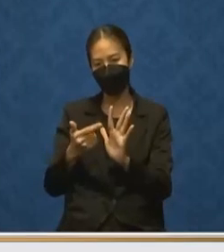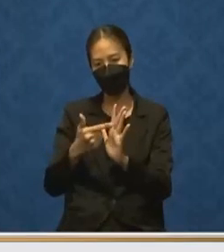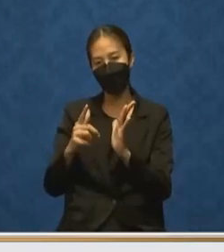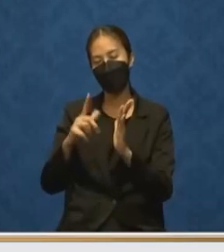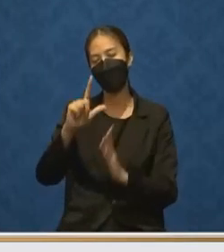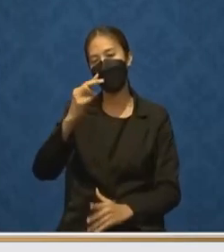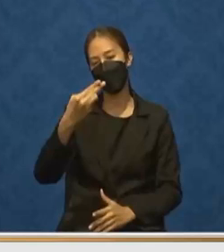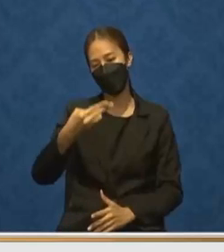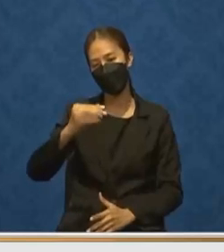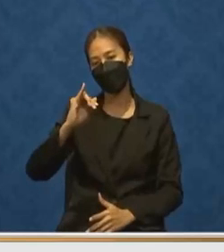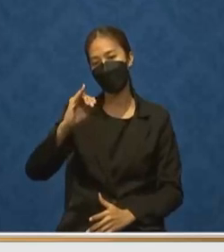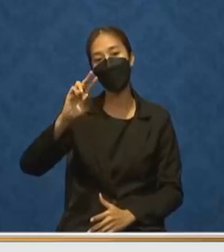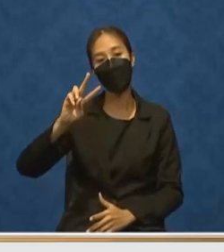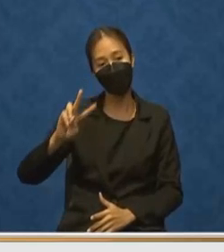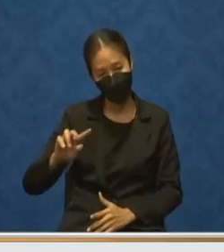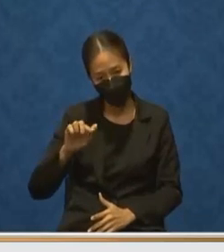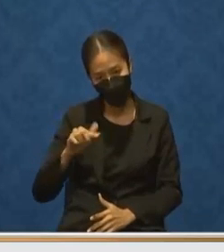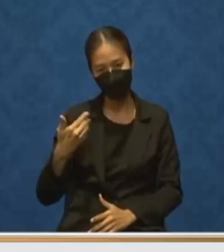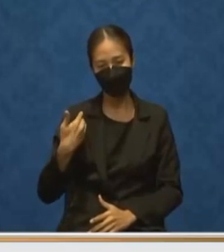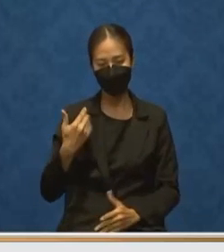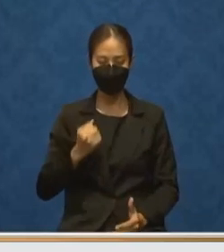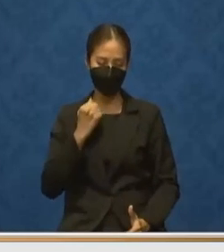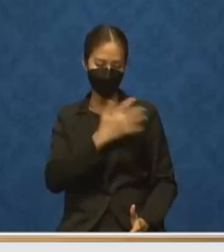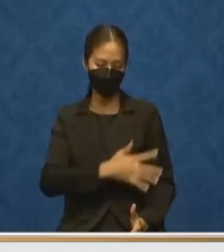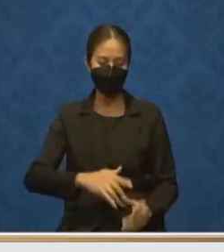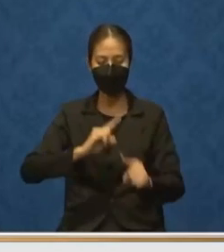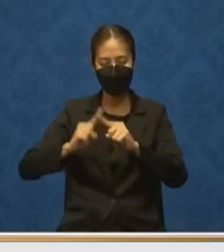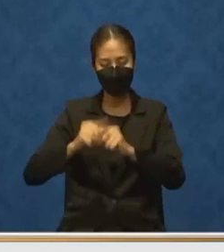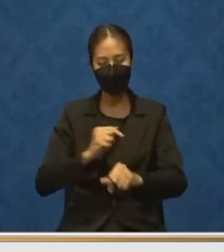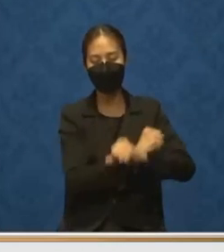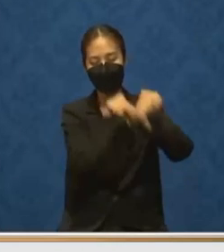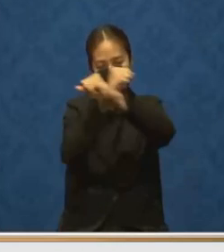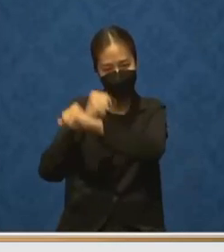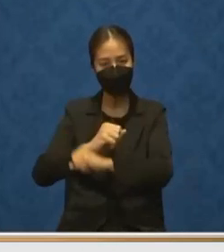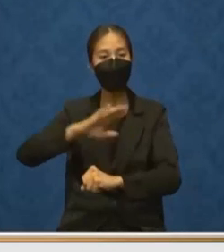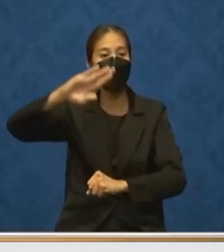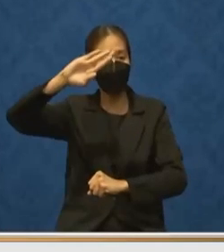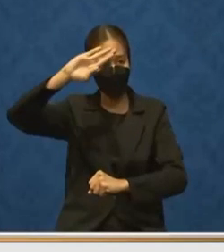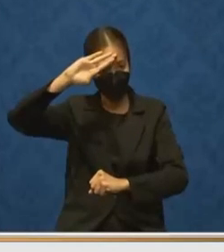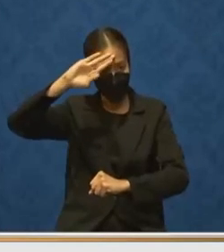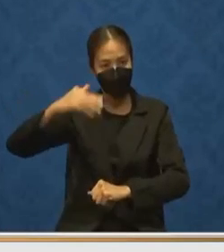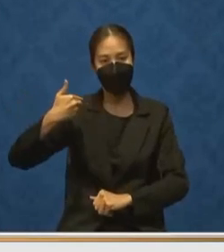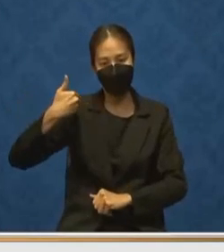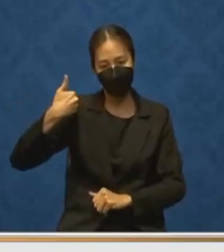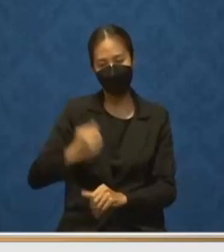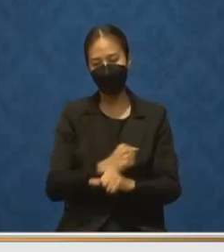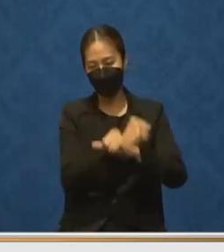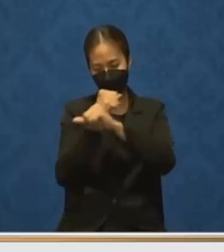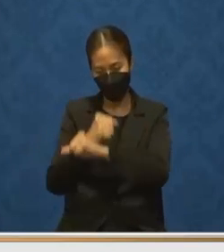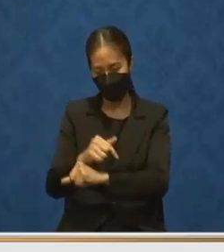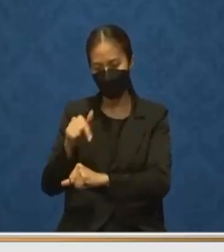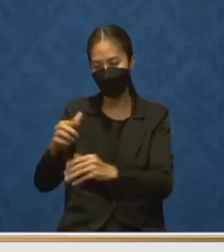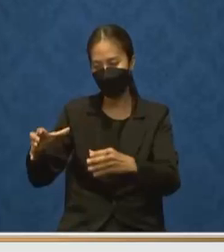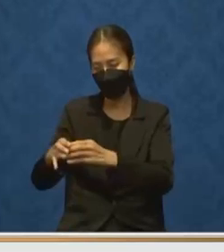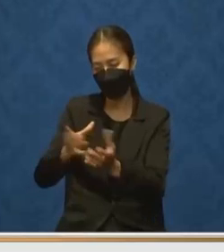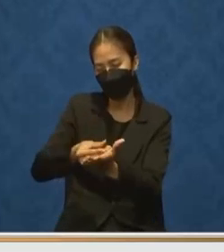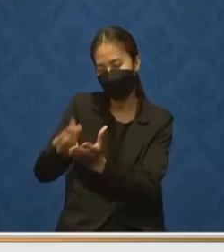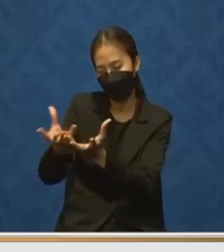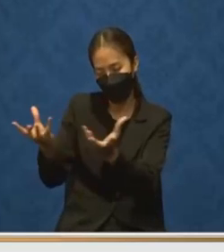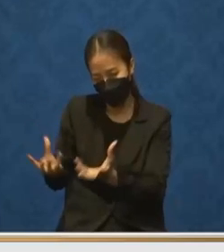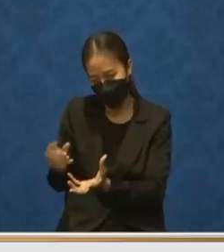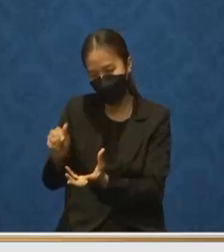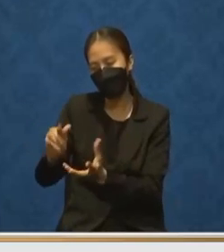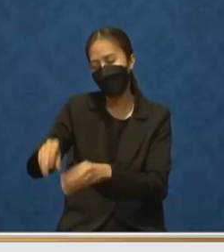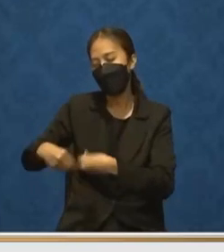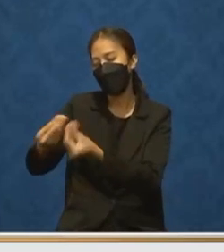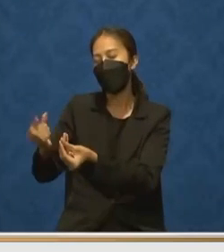การสัมผัสและการเสริมสร้างสุขภาพและป้องกันโรครวมทั้งเพิ่มประสิทธิภาพด้านการคุ้มครองผู้บริโภคเพื่อดูแลประชาชนให้ได้รับความ